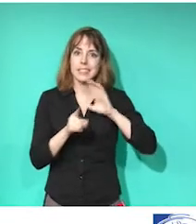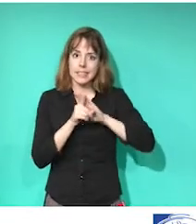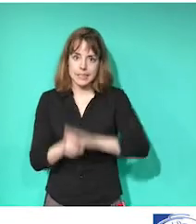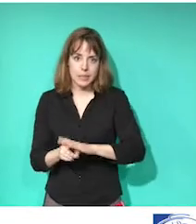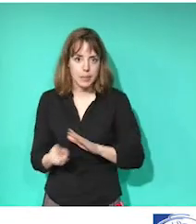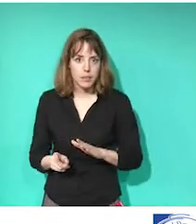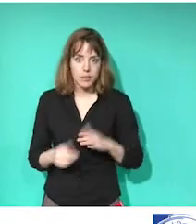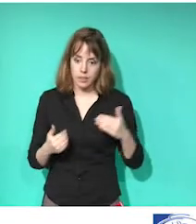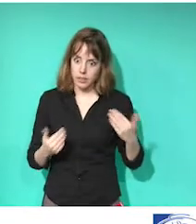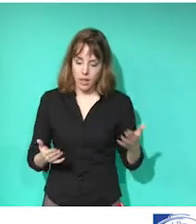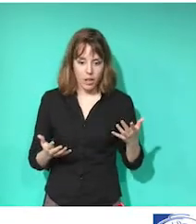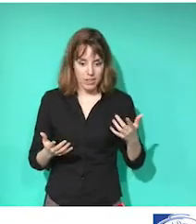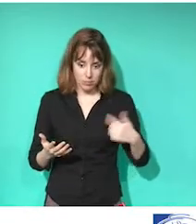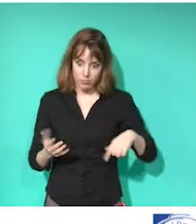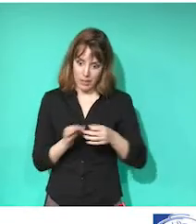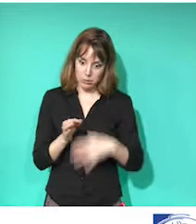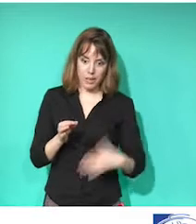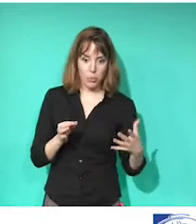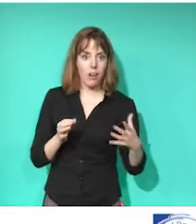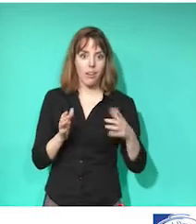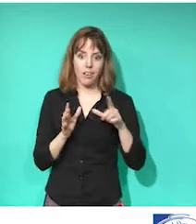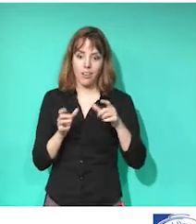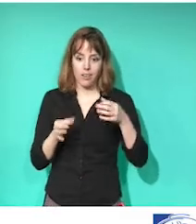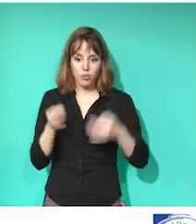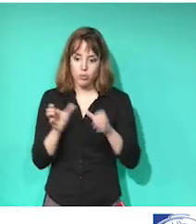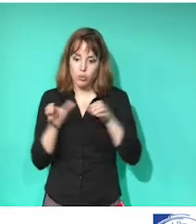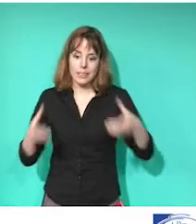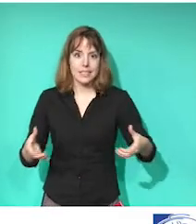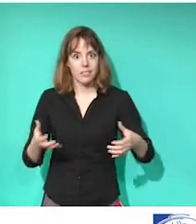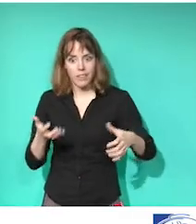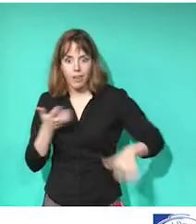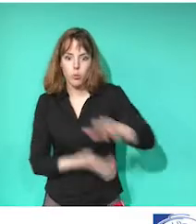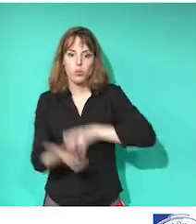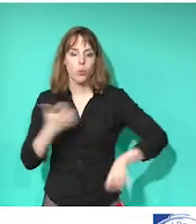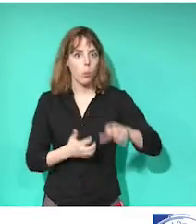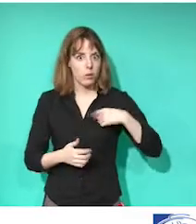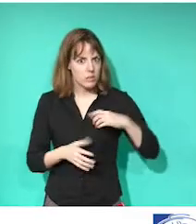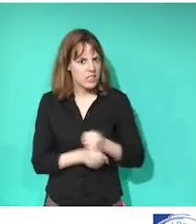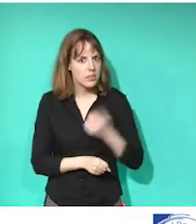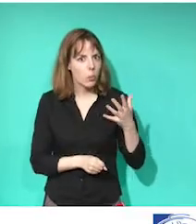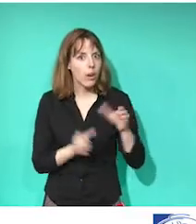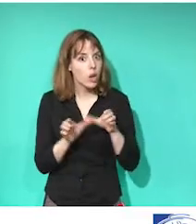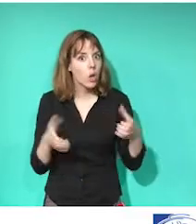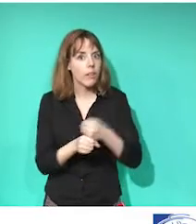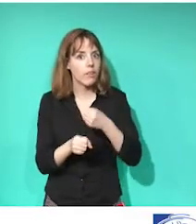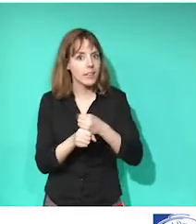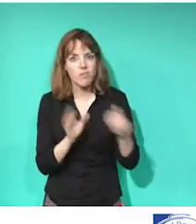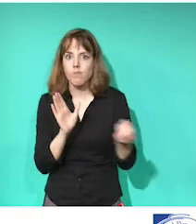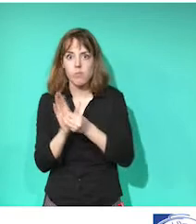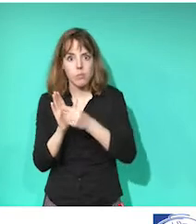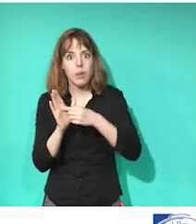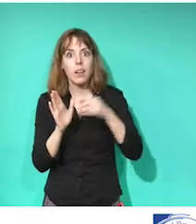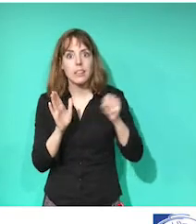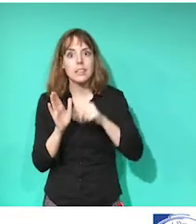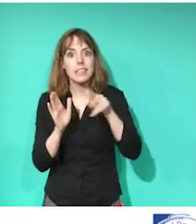une révolution juridique, puisque nous avons réussi à mettre le mot « sexisme » dans notre code du travail. Et nous avons